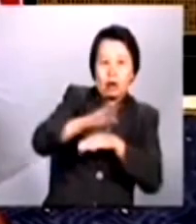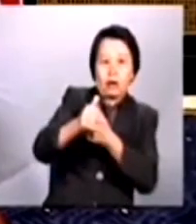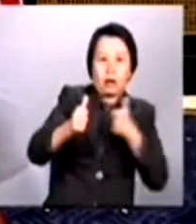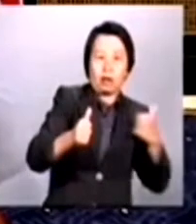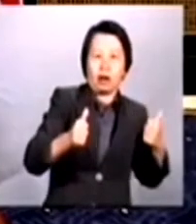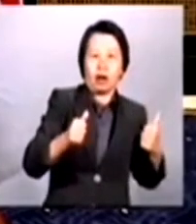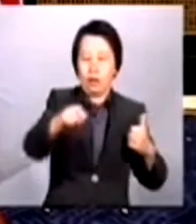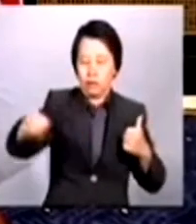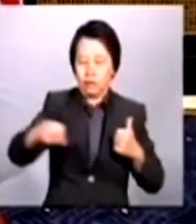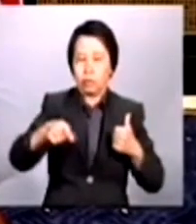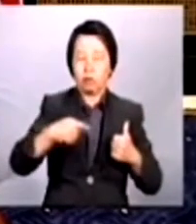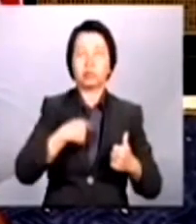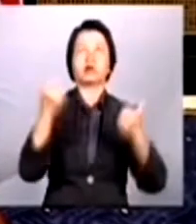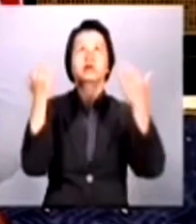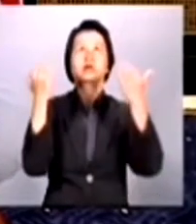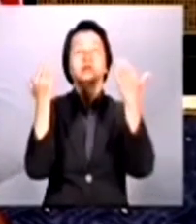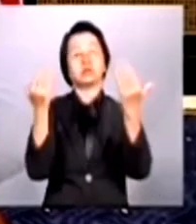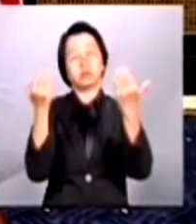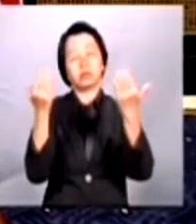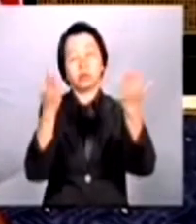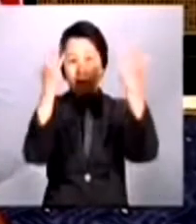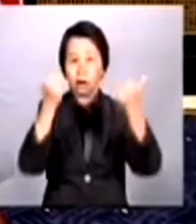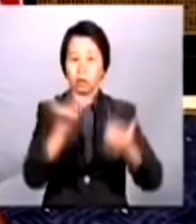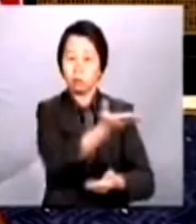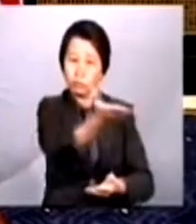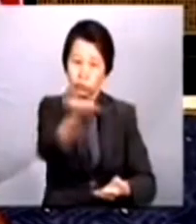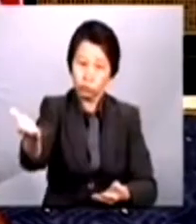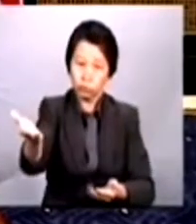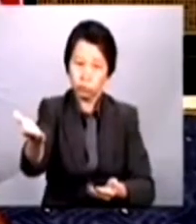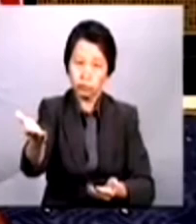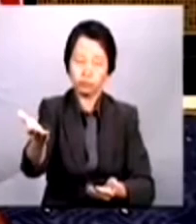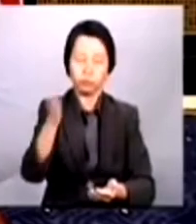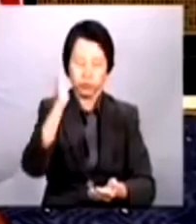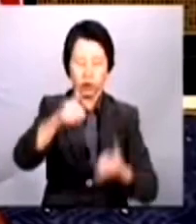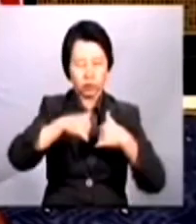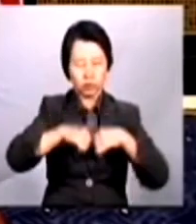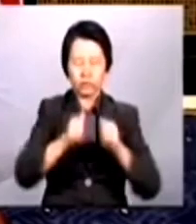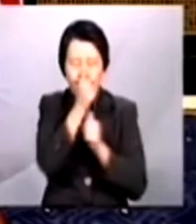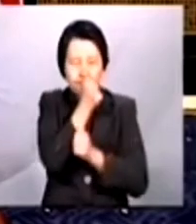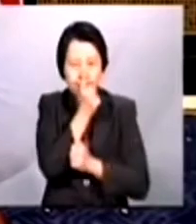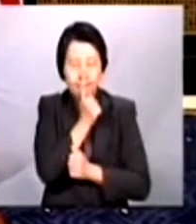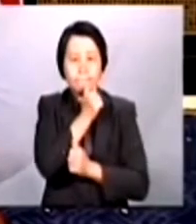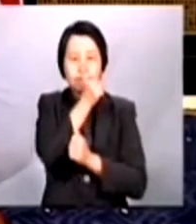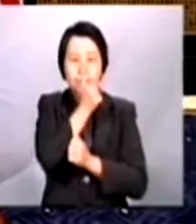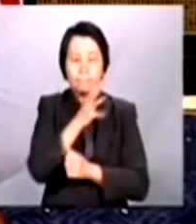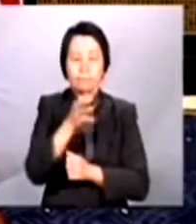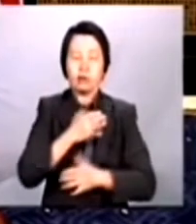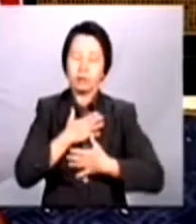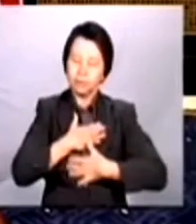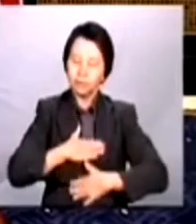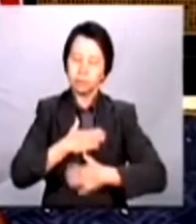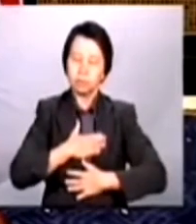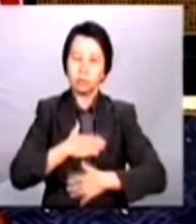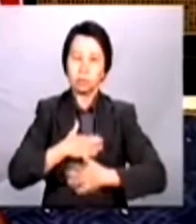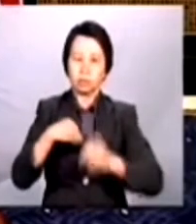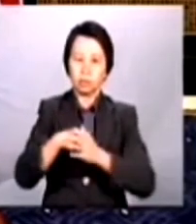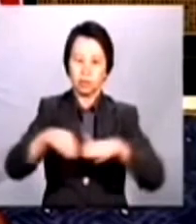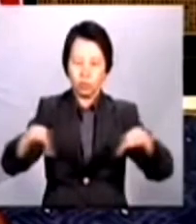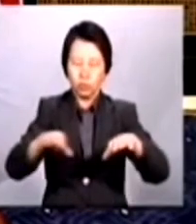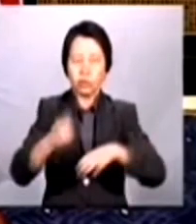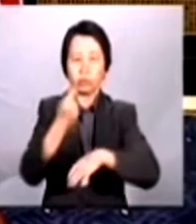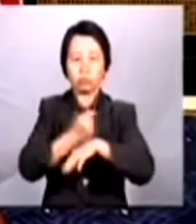ini saya berdoa agar saudara dan saudari sekalian akan terus cekal dan tabah dalam